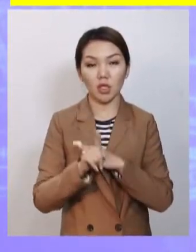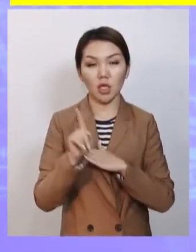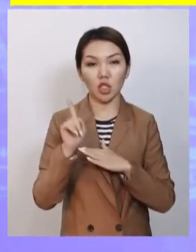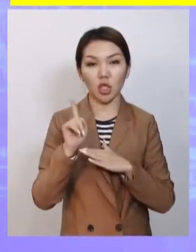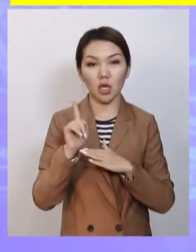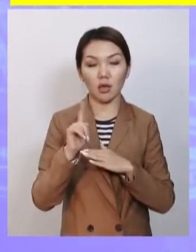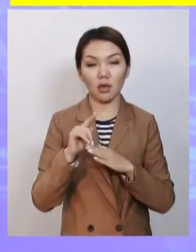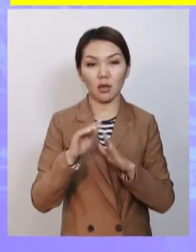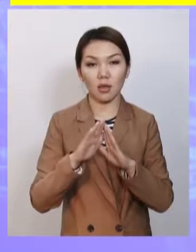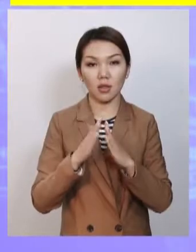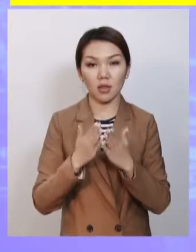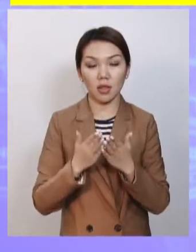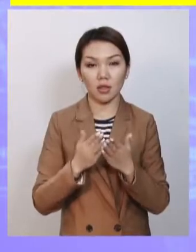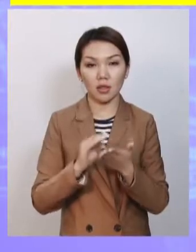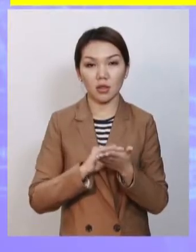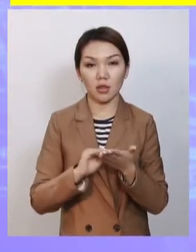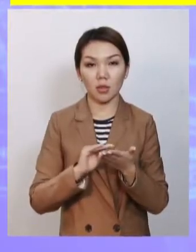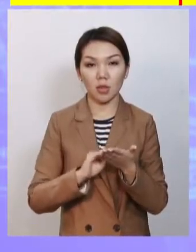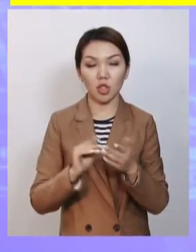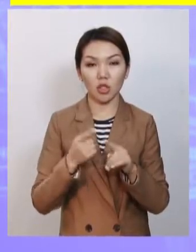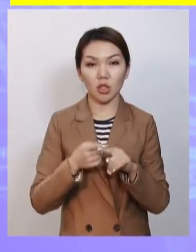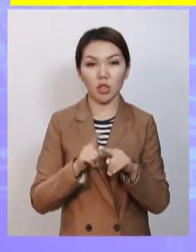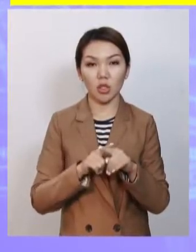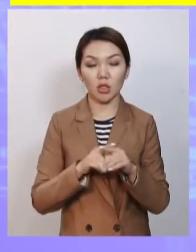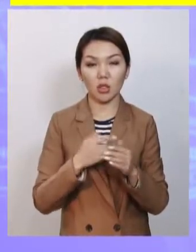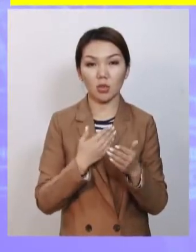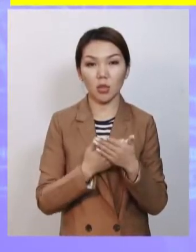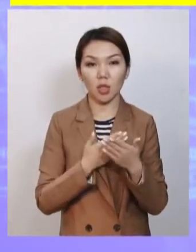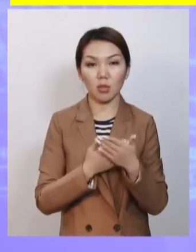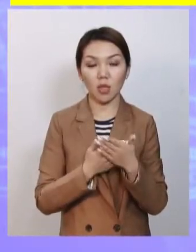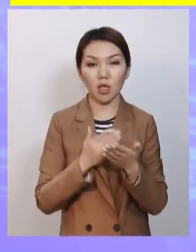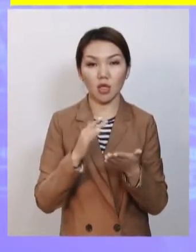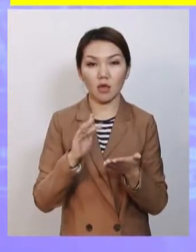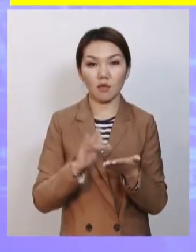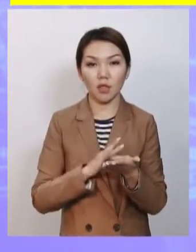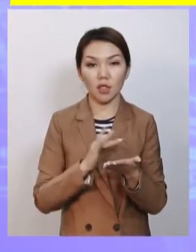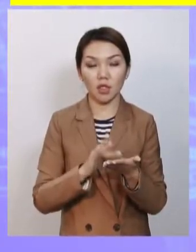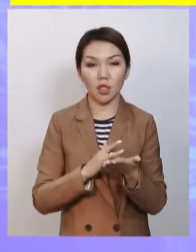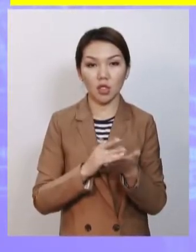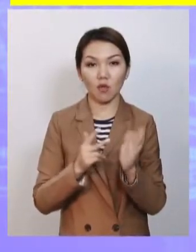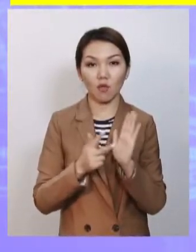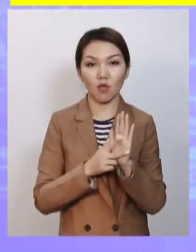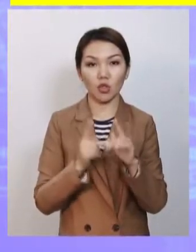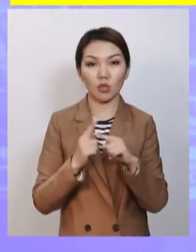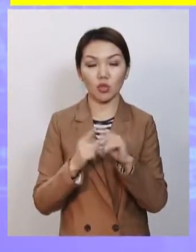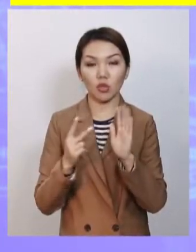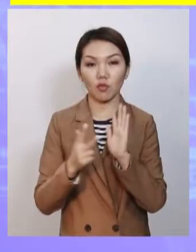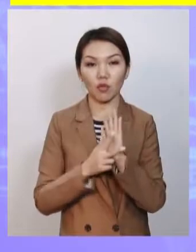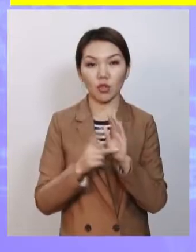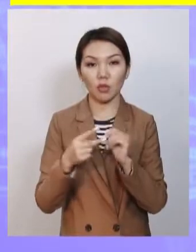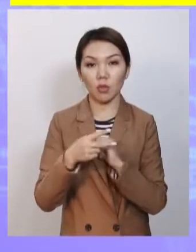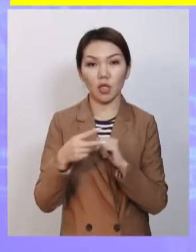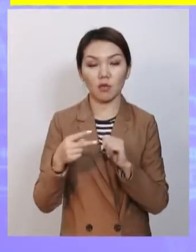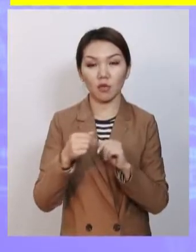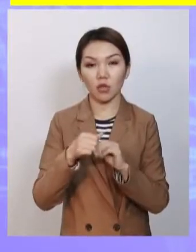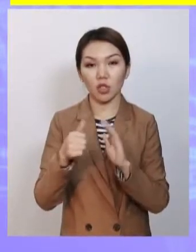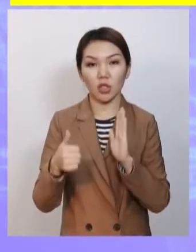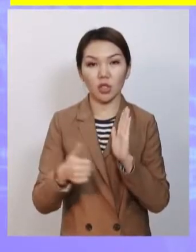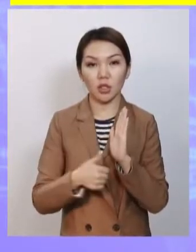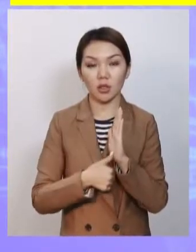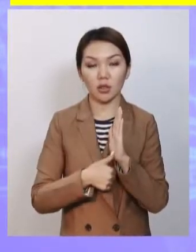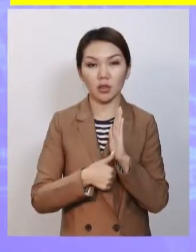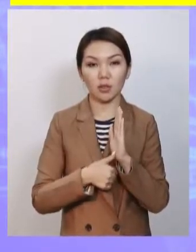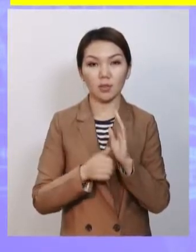запишите этот пример в тетради восемь плюс восемь равно 16